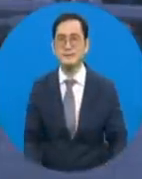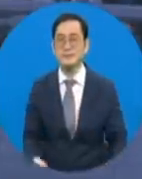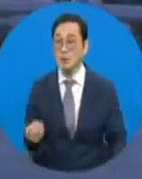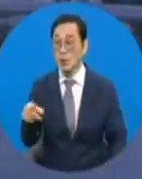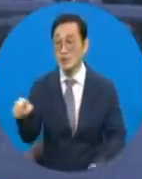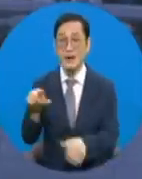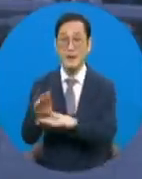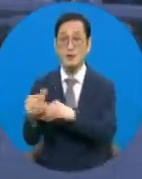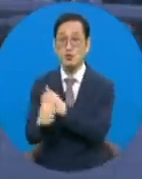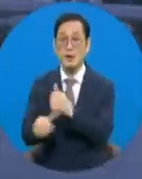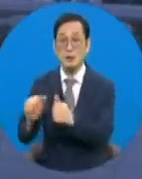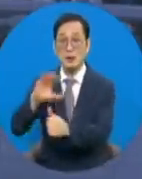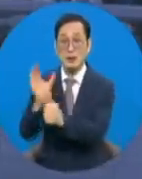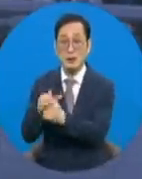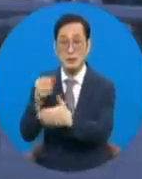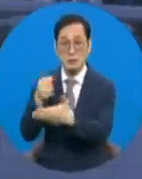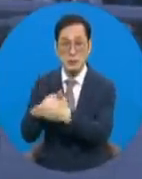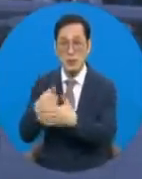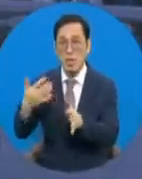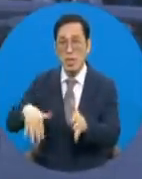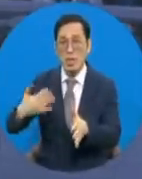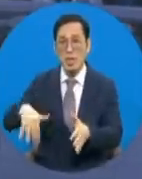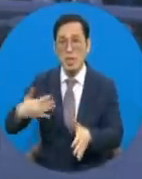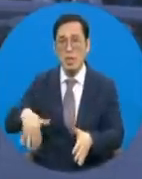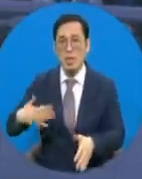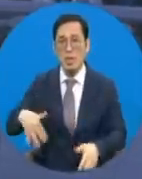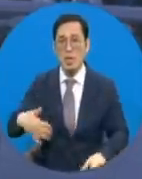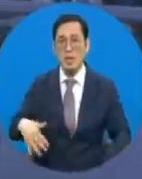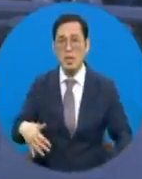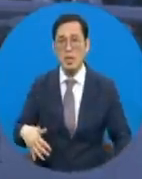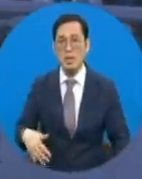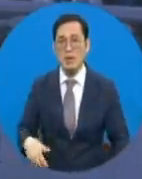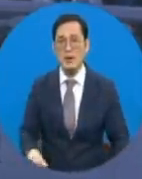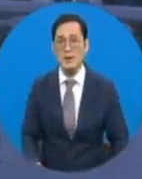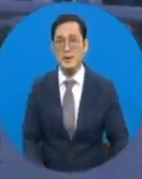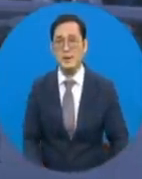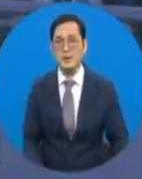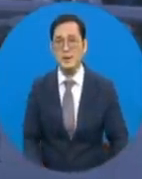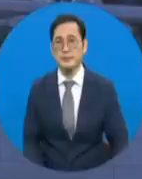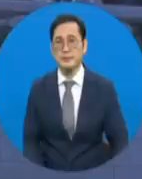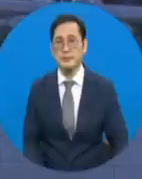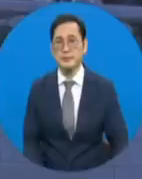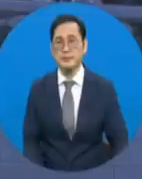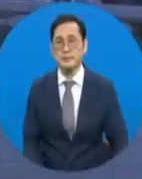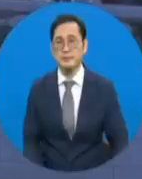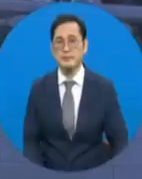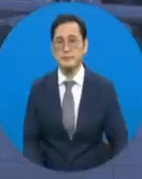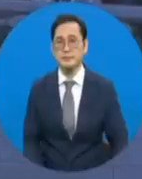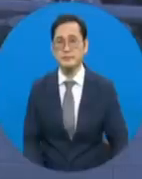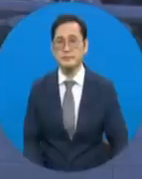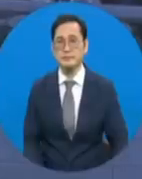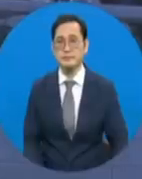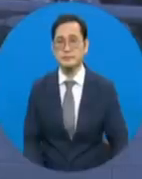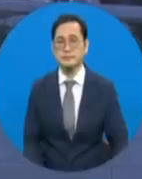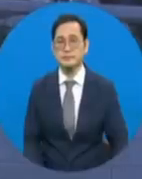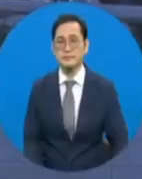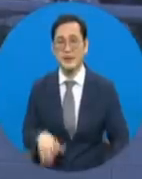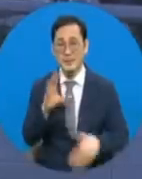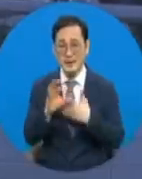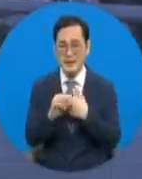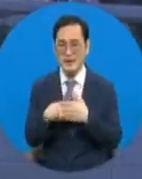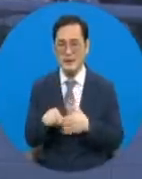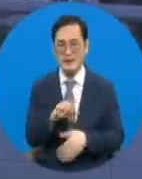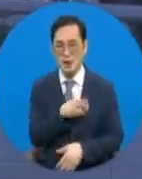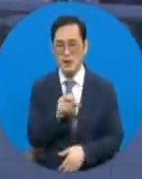내정을 한 상태도 아니어서 인사청문회가 열릴지 안 열릴지는 모르겠지만 인사청문회가 열린다면 이 논란에 대해서는 뭐 야권에서도 그렇고